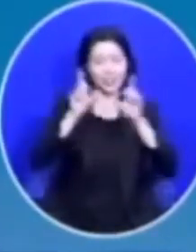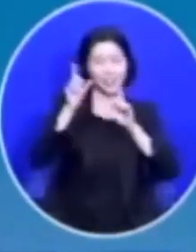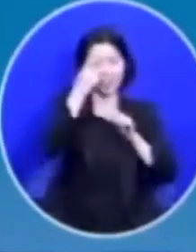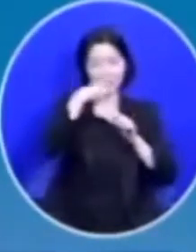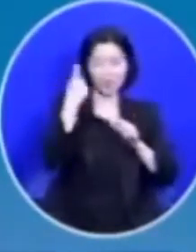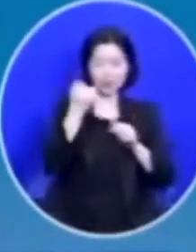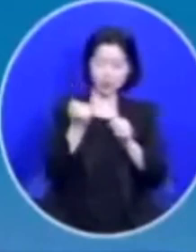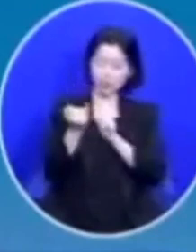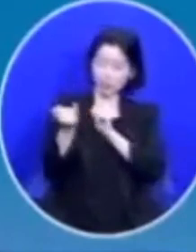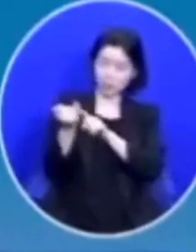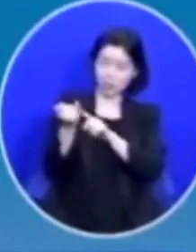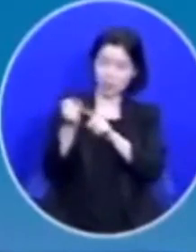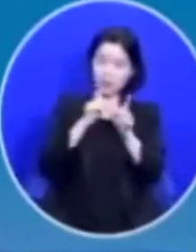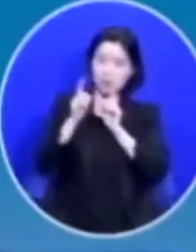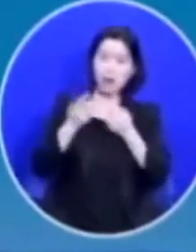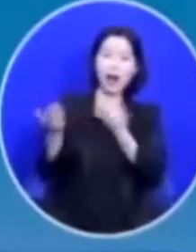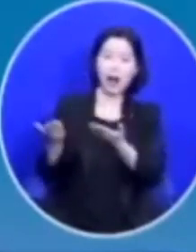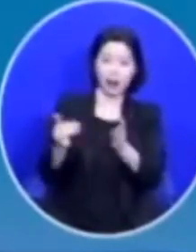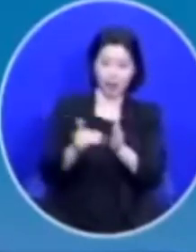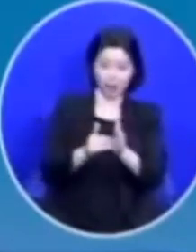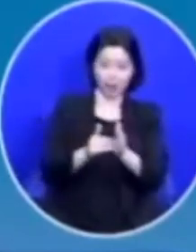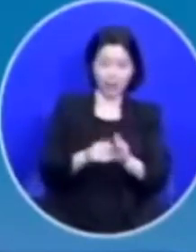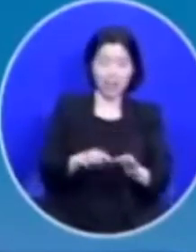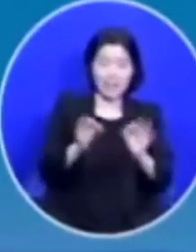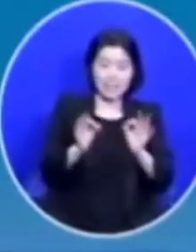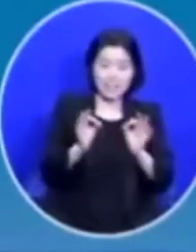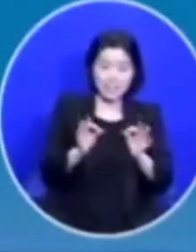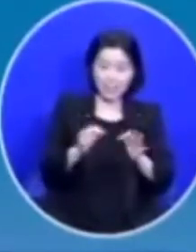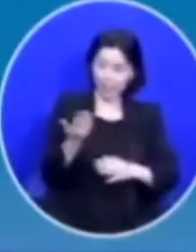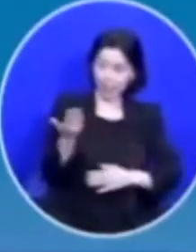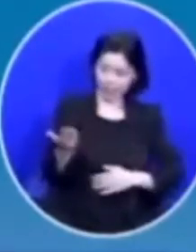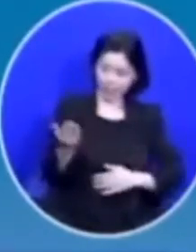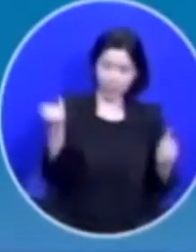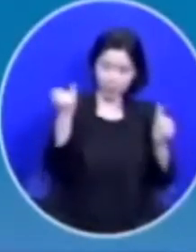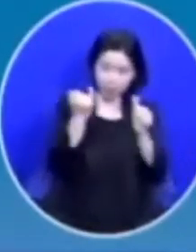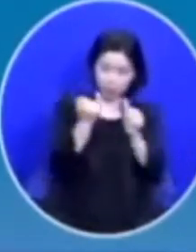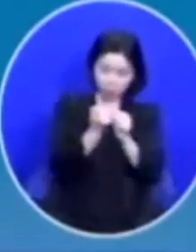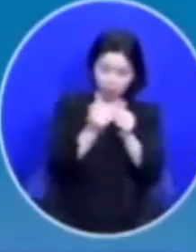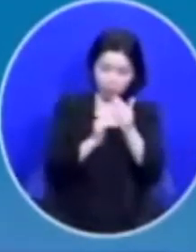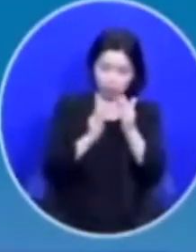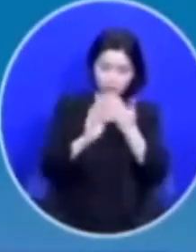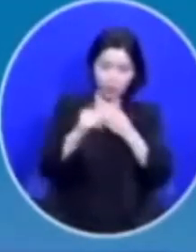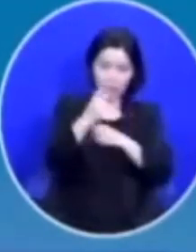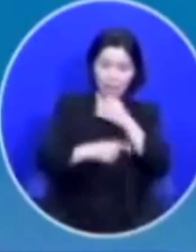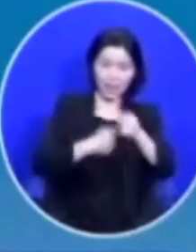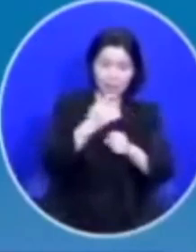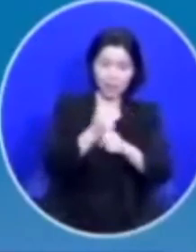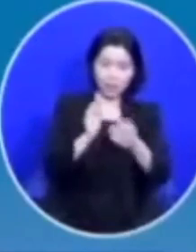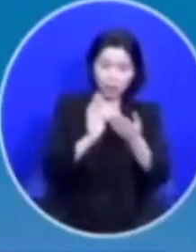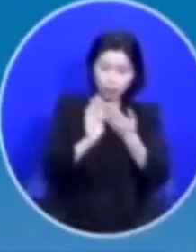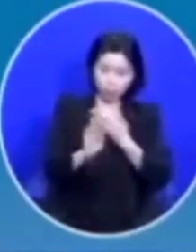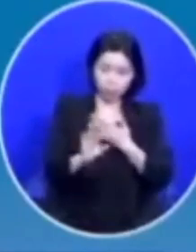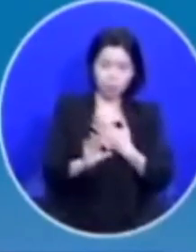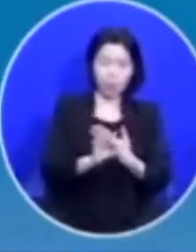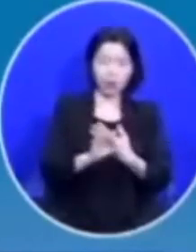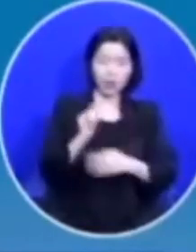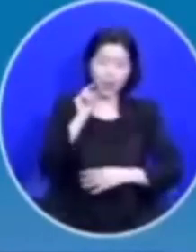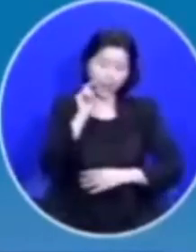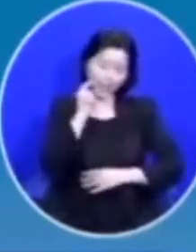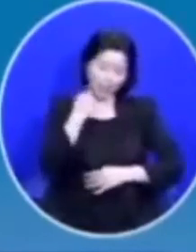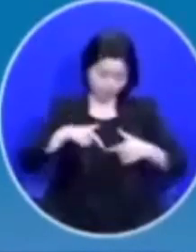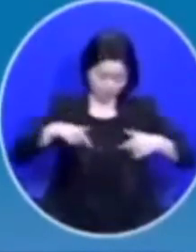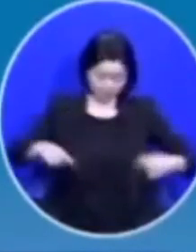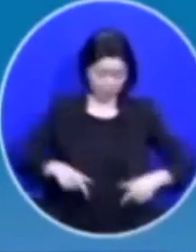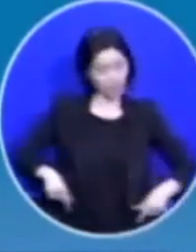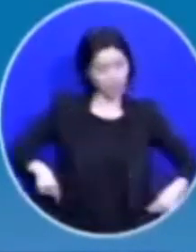신부에게 말해 줍니다 이제 당신이 결혼하고 1년쯤 지나고 나면 예쁜 속옷을 입고